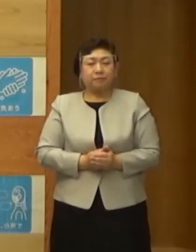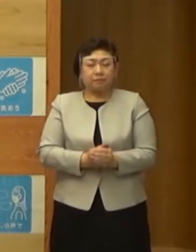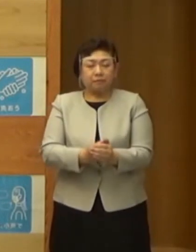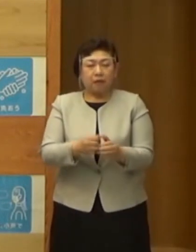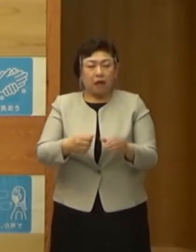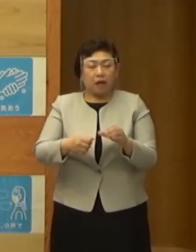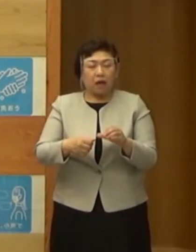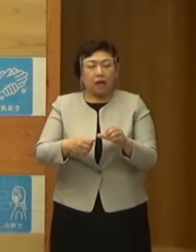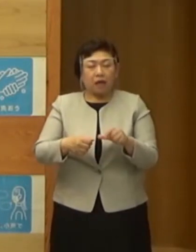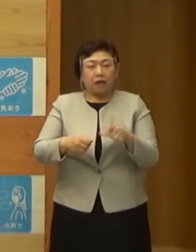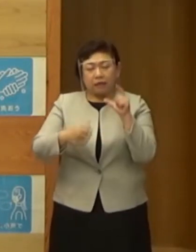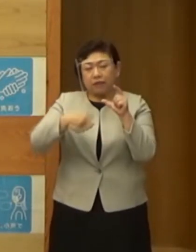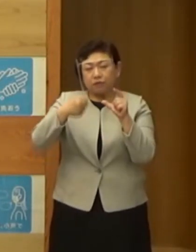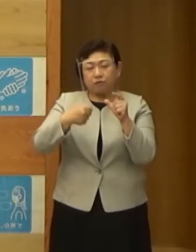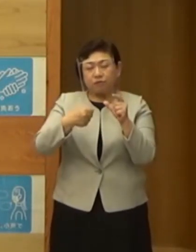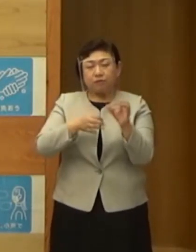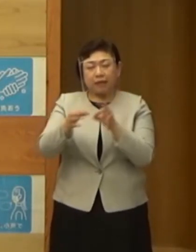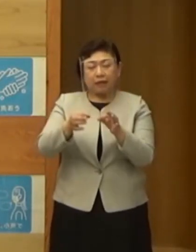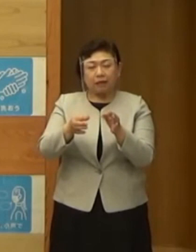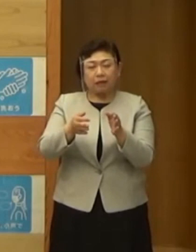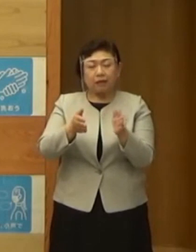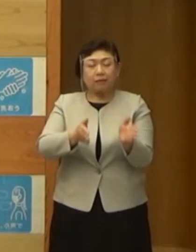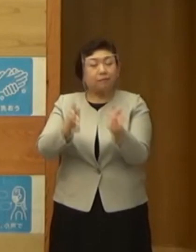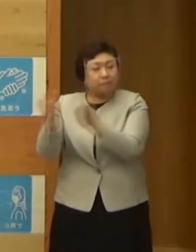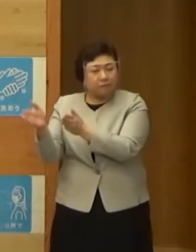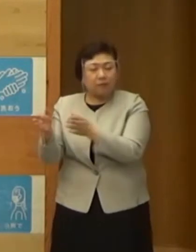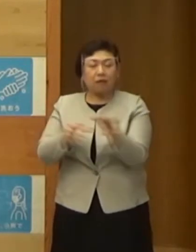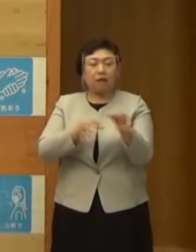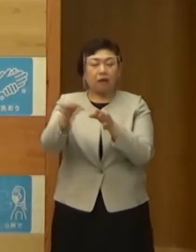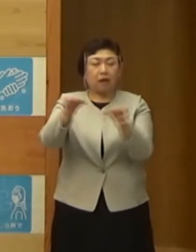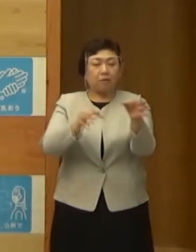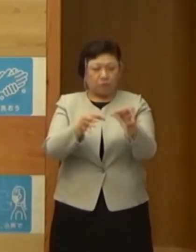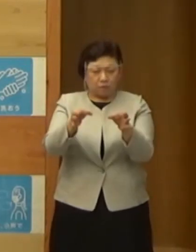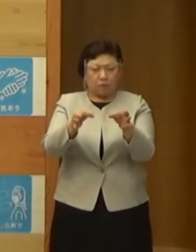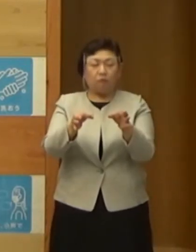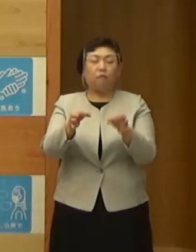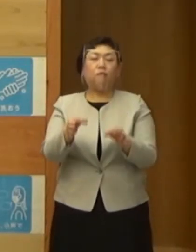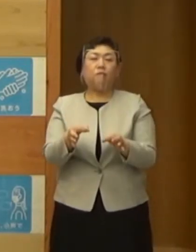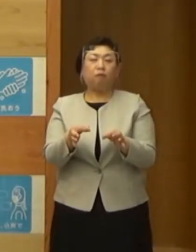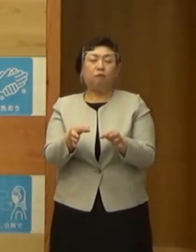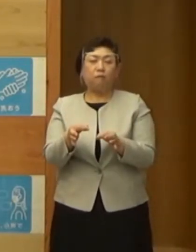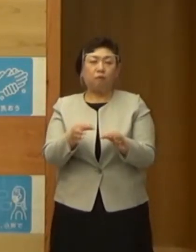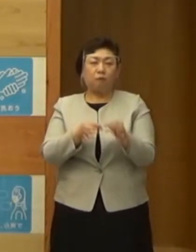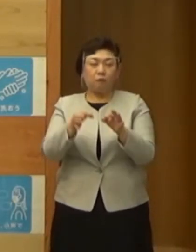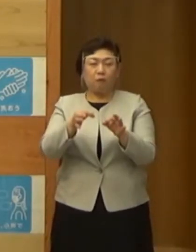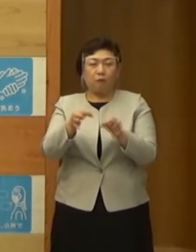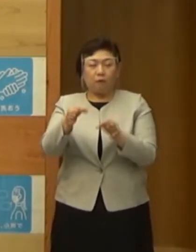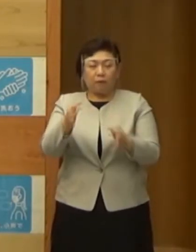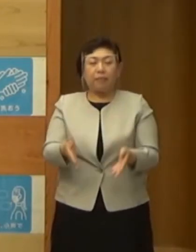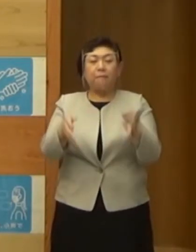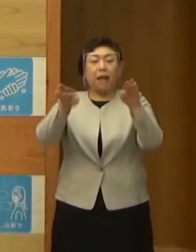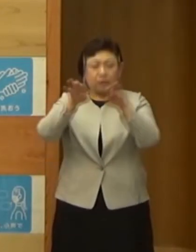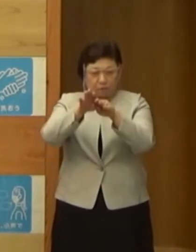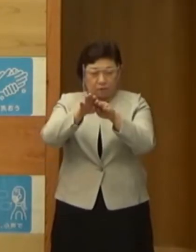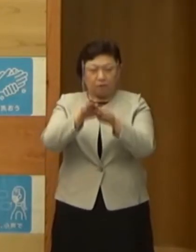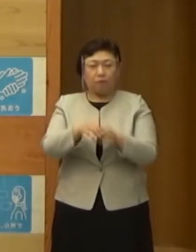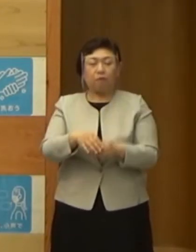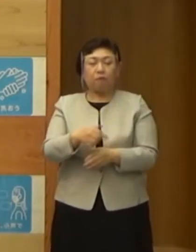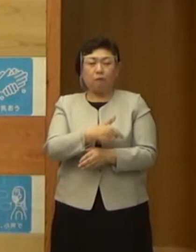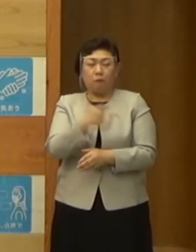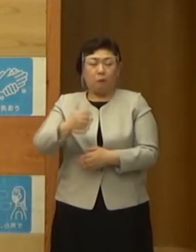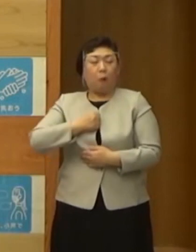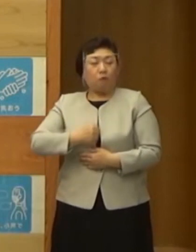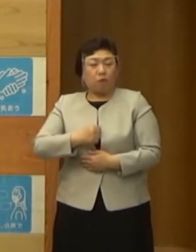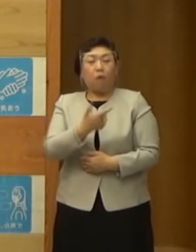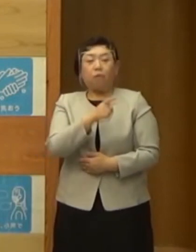飲食店以外の施設についてであります。ショッピングセンターや百貨店、スーパー銭湯などの大規模な施設においては